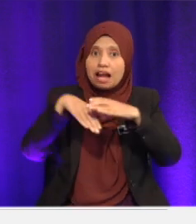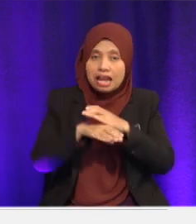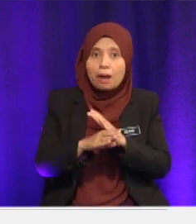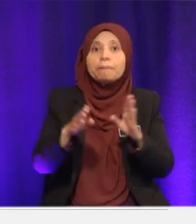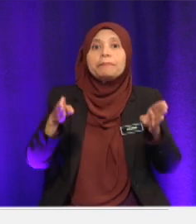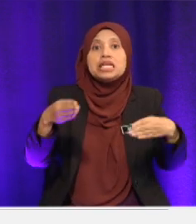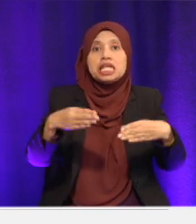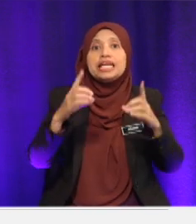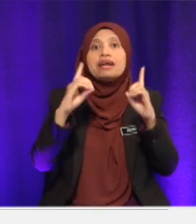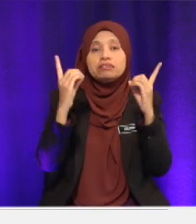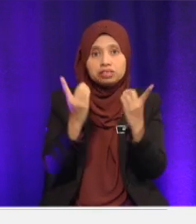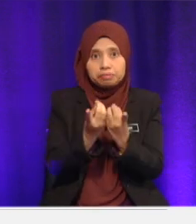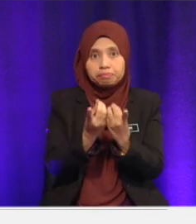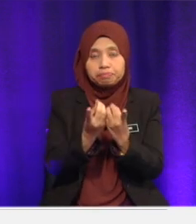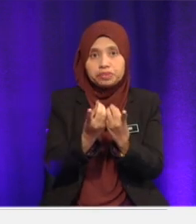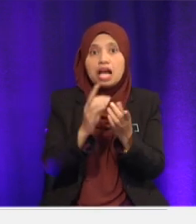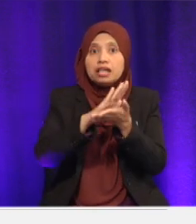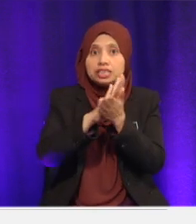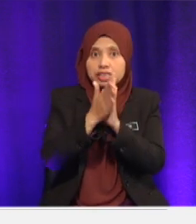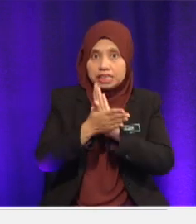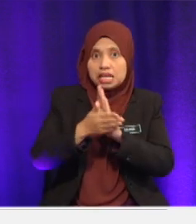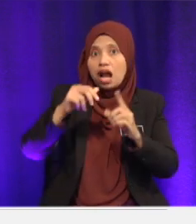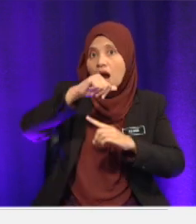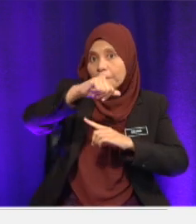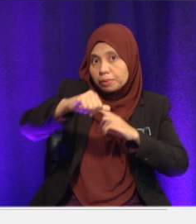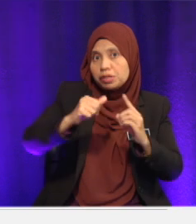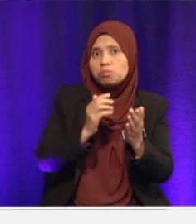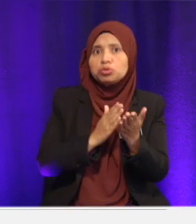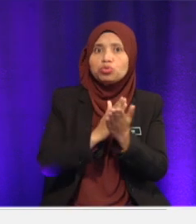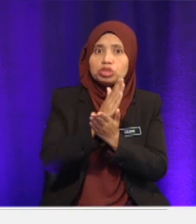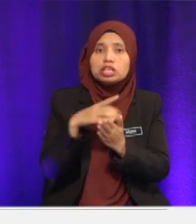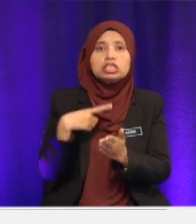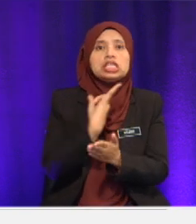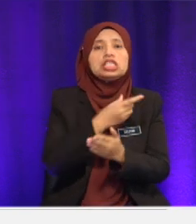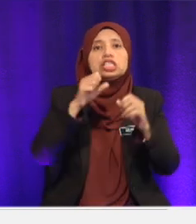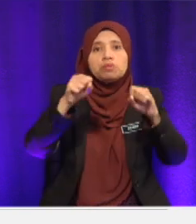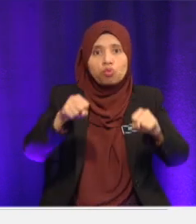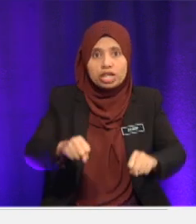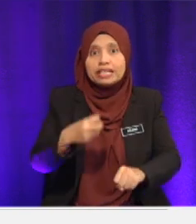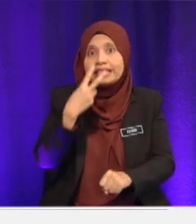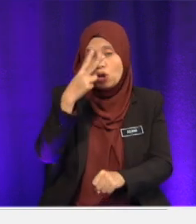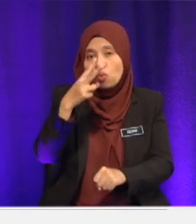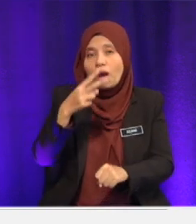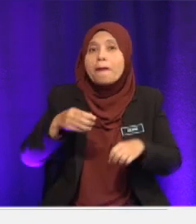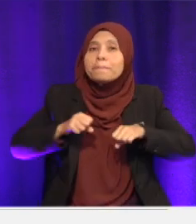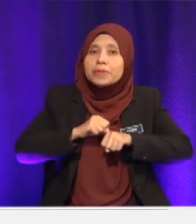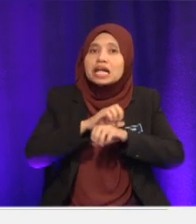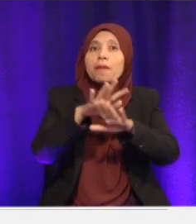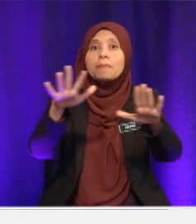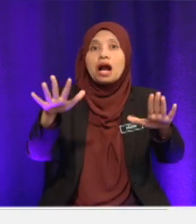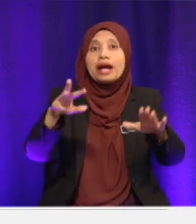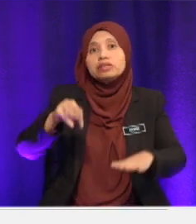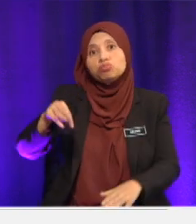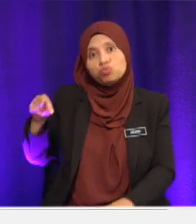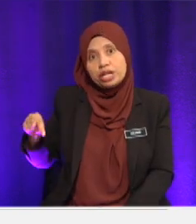gajah jadi apabila diabeterusan kita boleh melihat dia pada perkembangan murid tersebut kemajuan